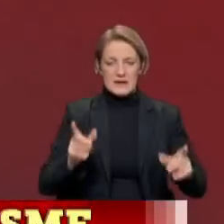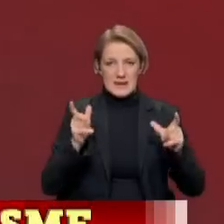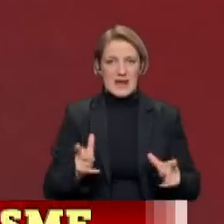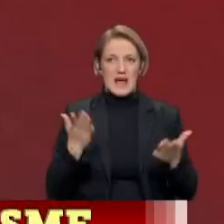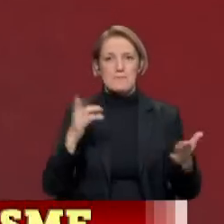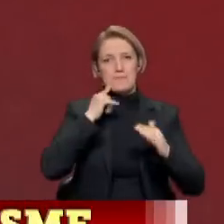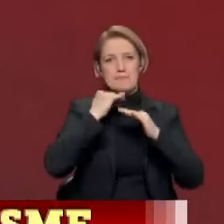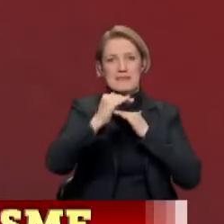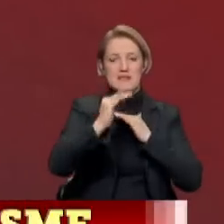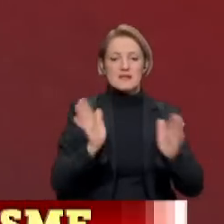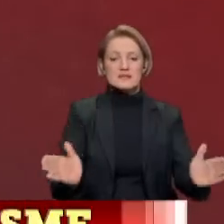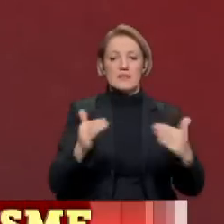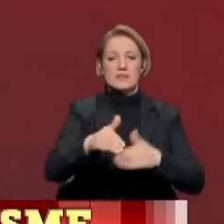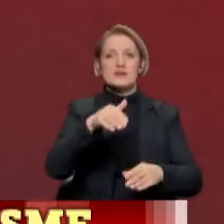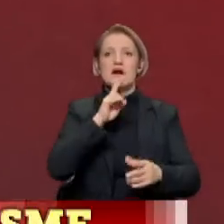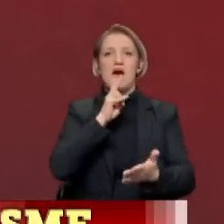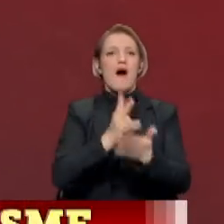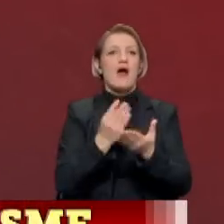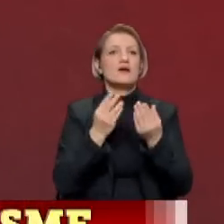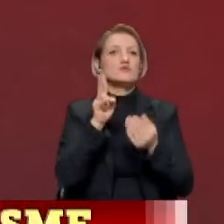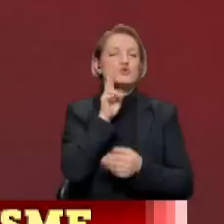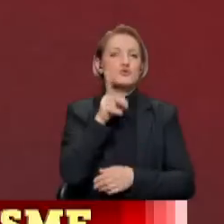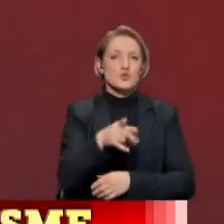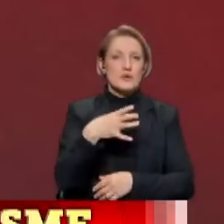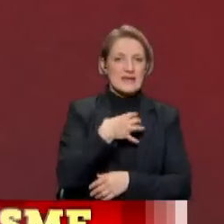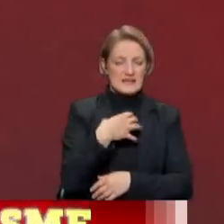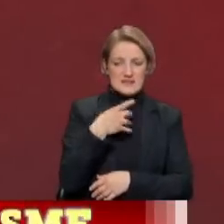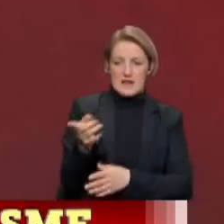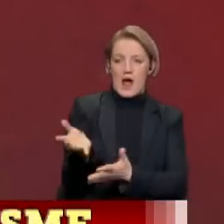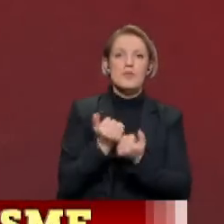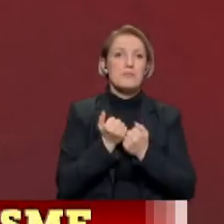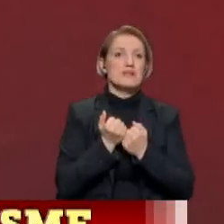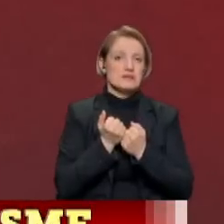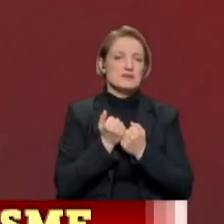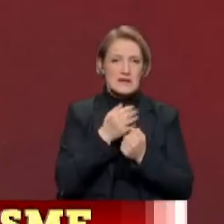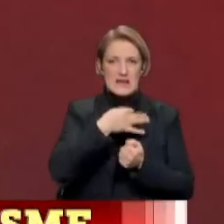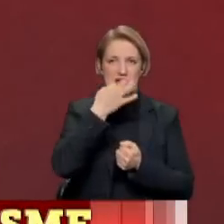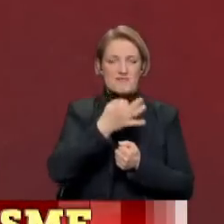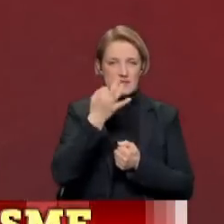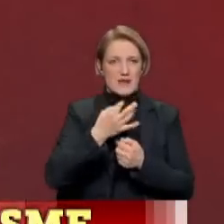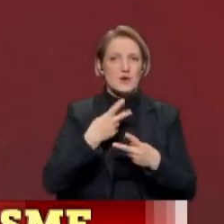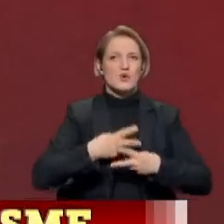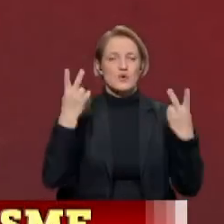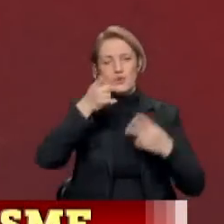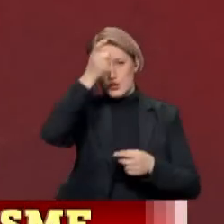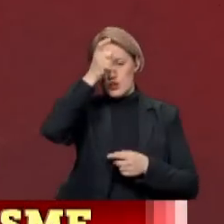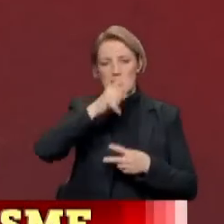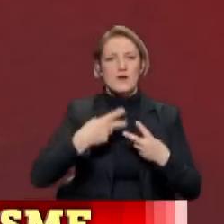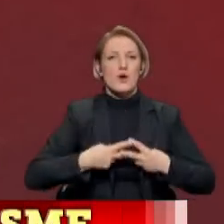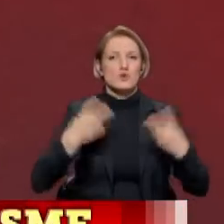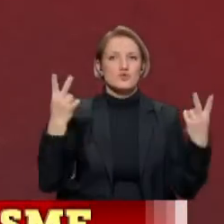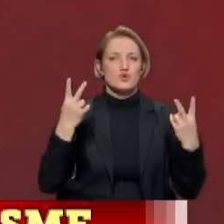yine milletin sandıkta vereceği karar sonucu kendisinden alınmalıdır. İfade hürriyeti bağlamında Türkiye'de